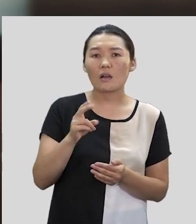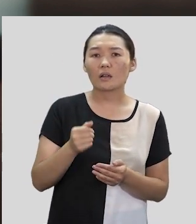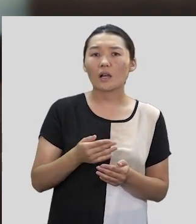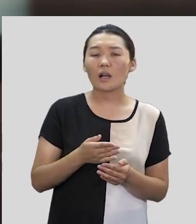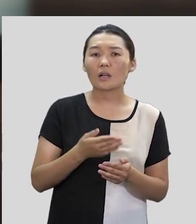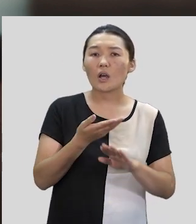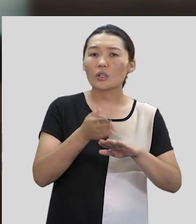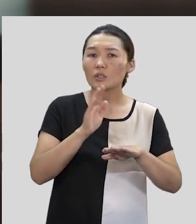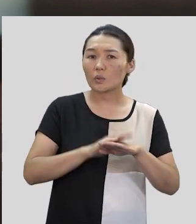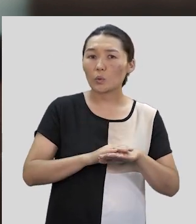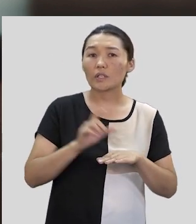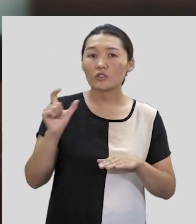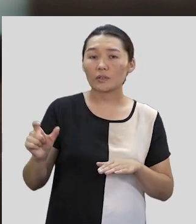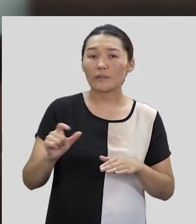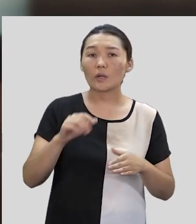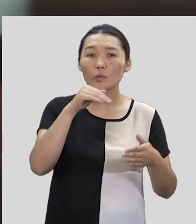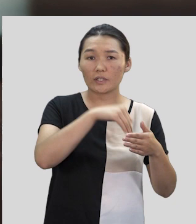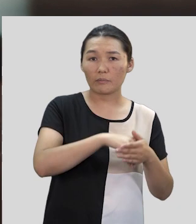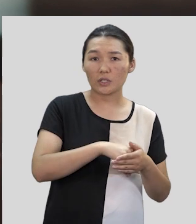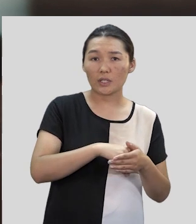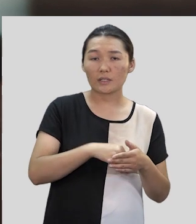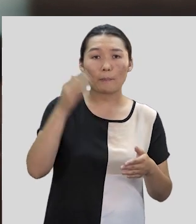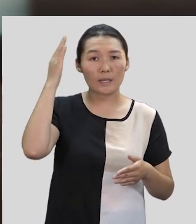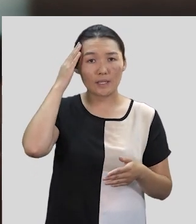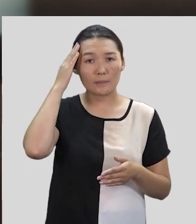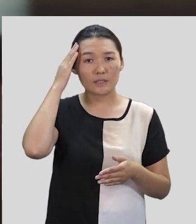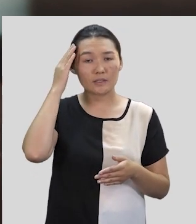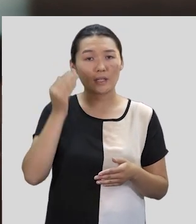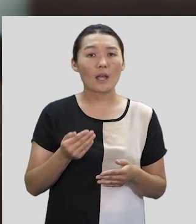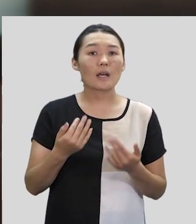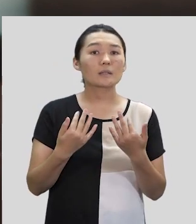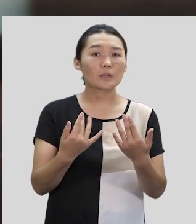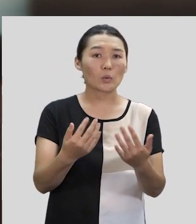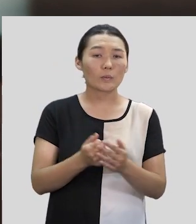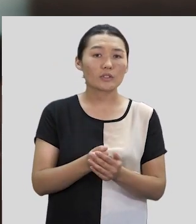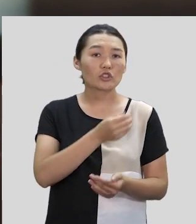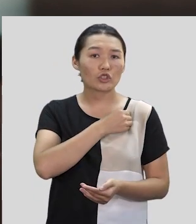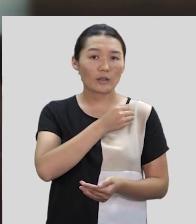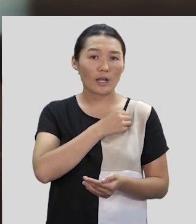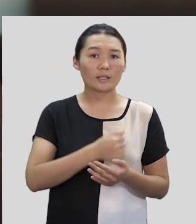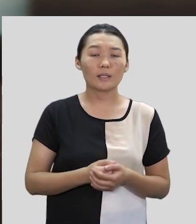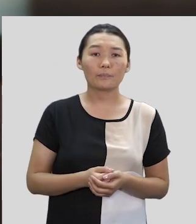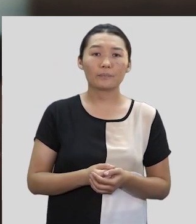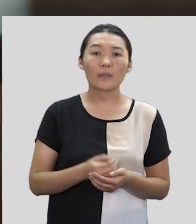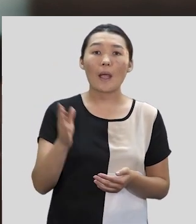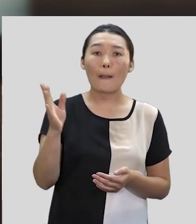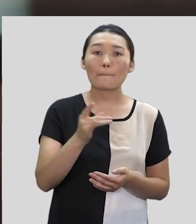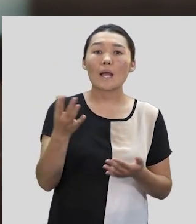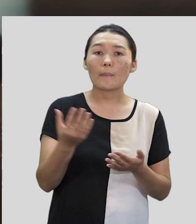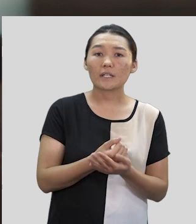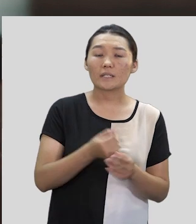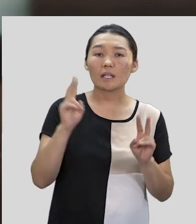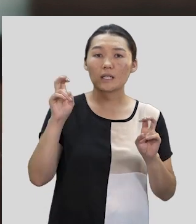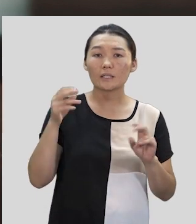потребности способности желания и так мы определили тему